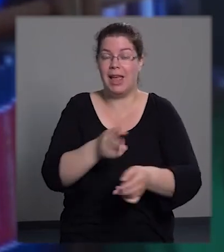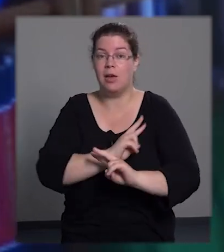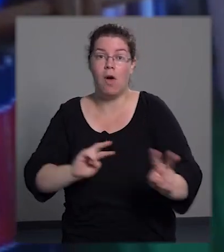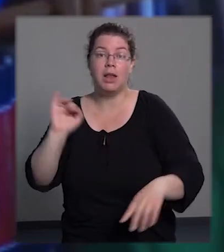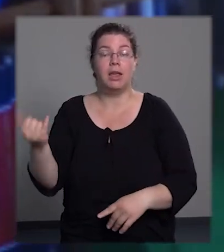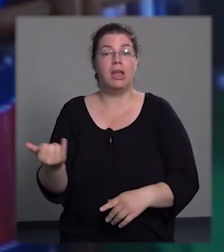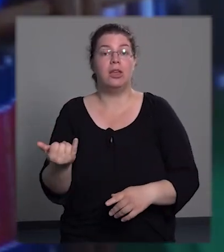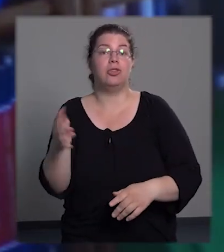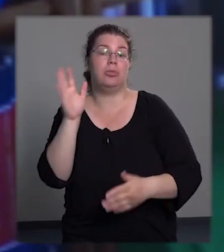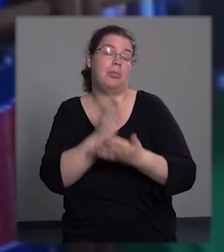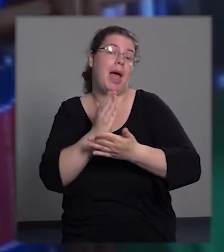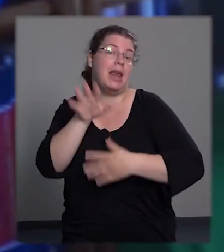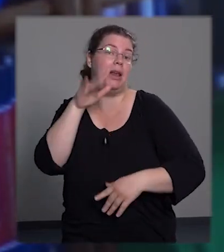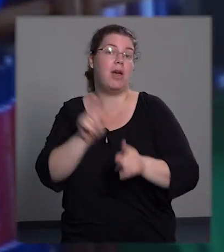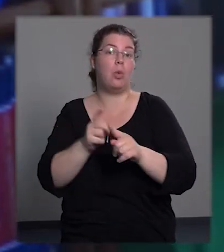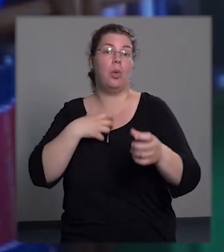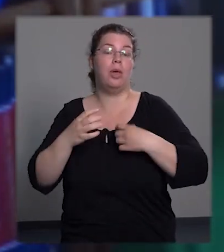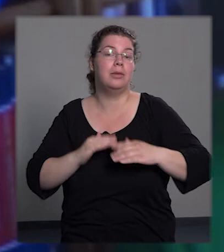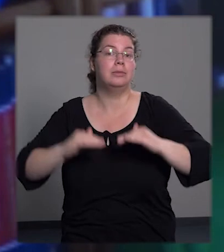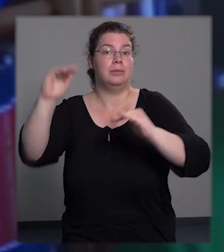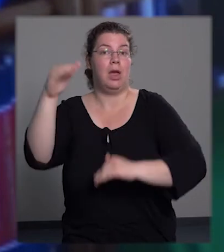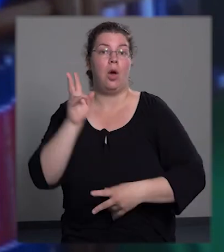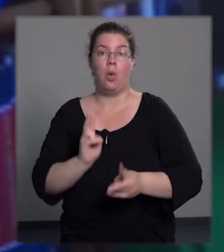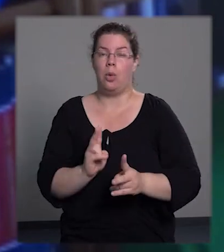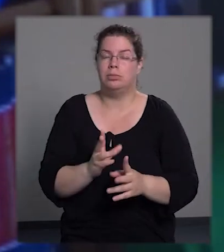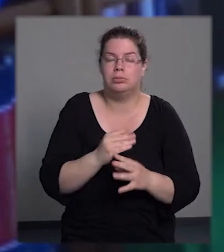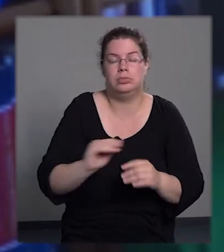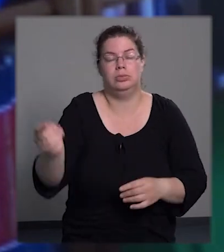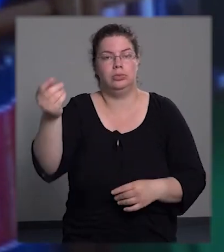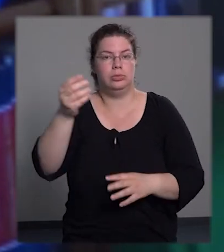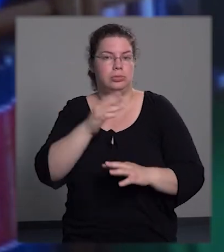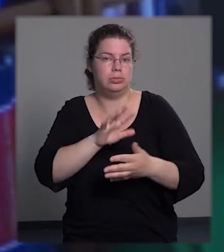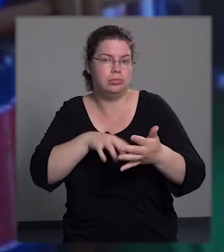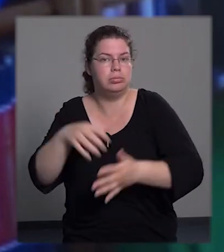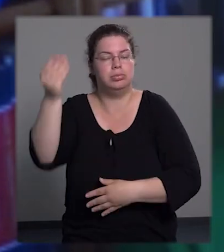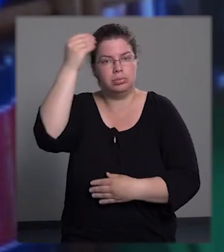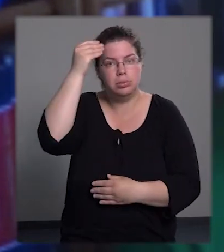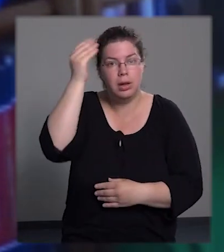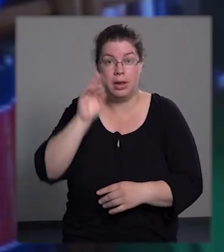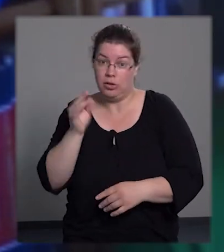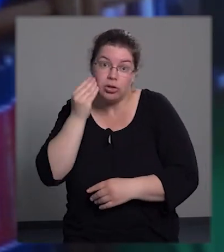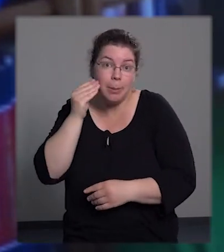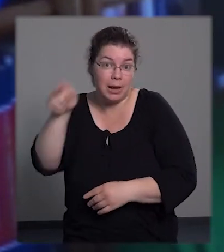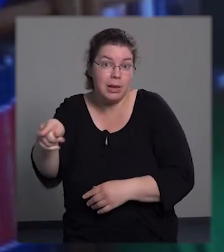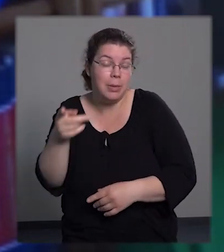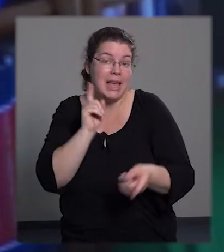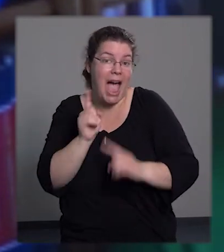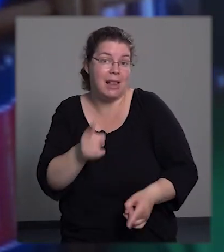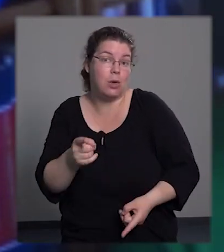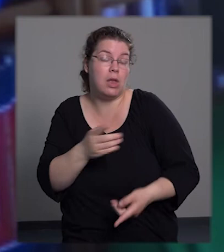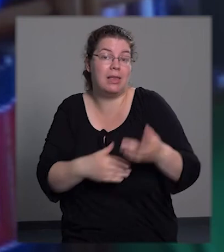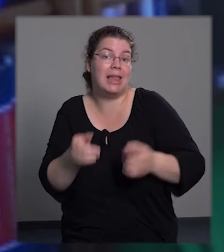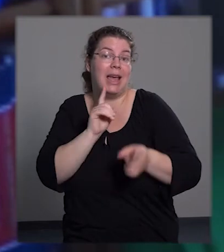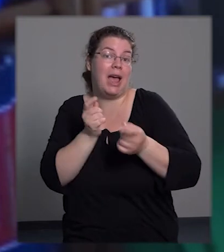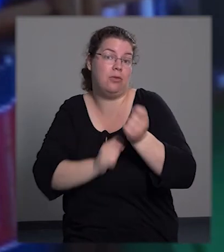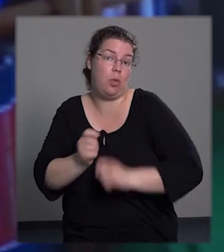úgy szocializálódott, hogy ilyen iszonyú mennyiségű repertoár van a fejében, és hát ő Debrecenben játszotta a székelyfonót, tehát őt be lehetett ugrasztani